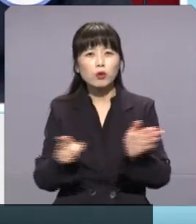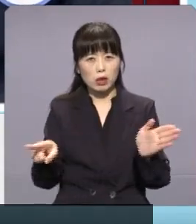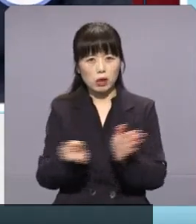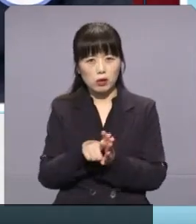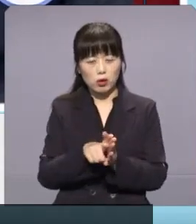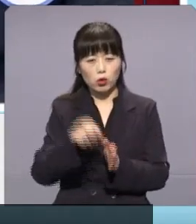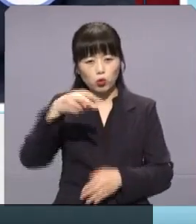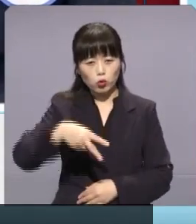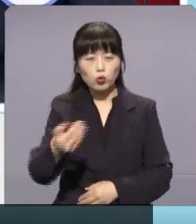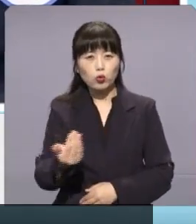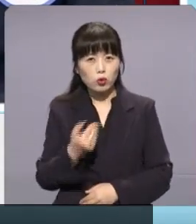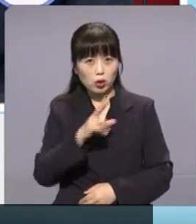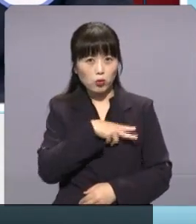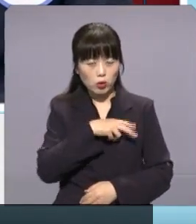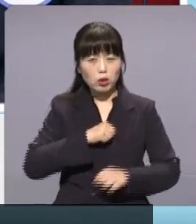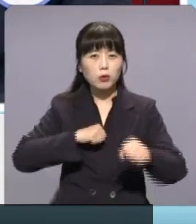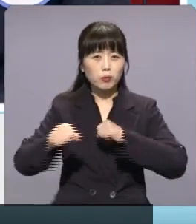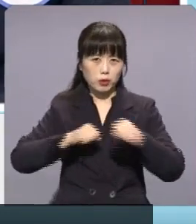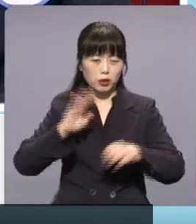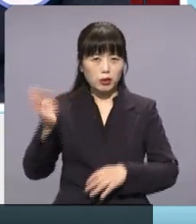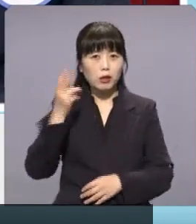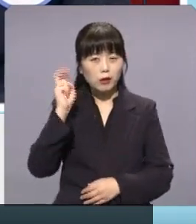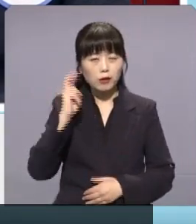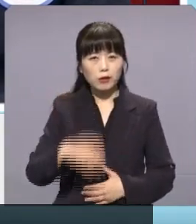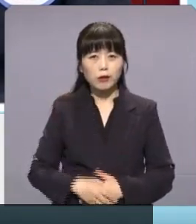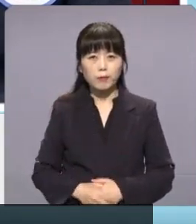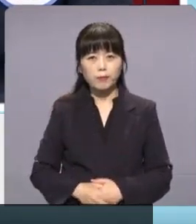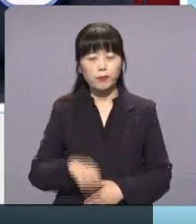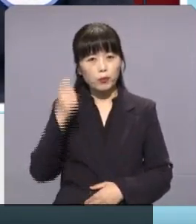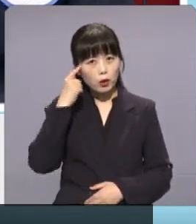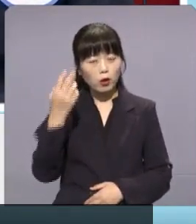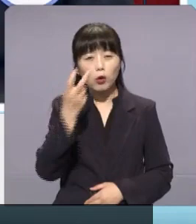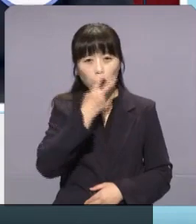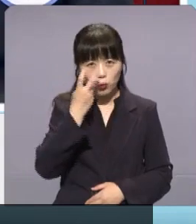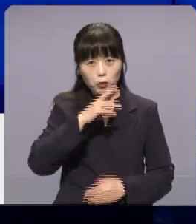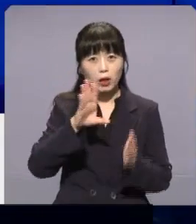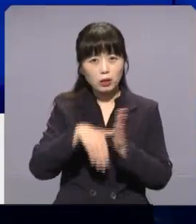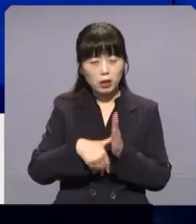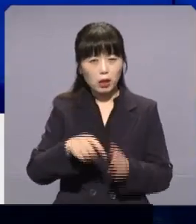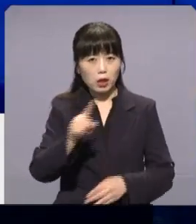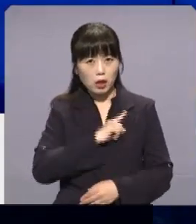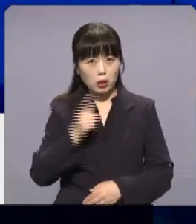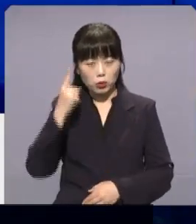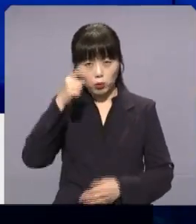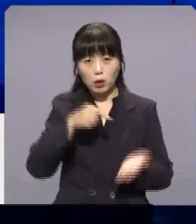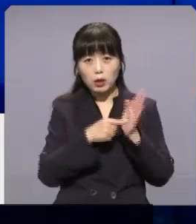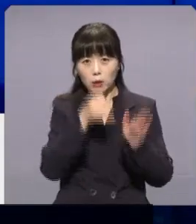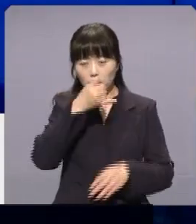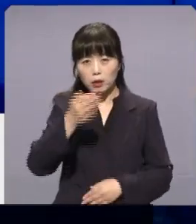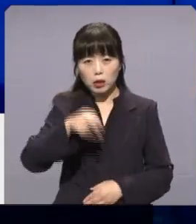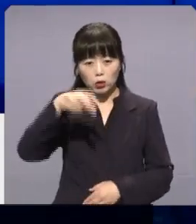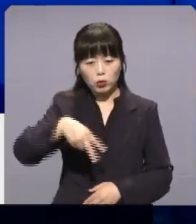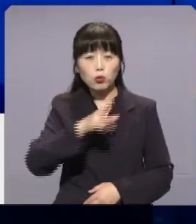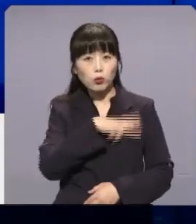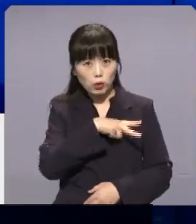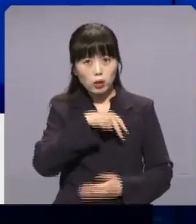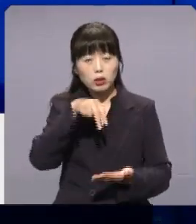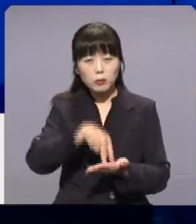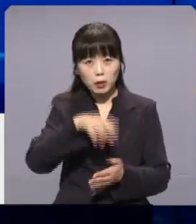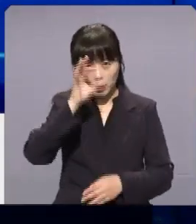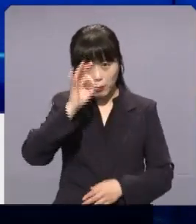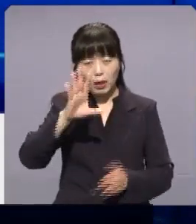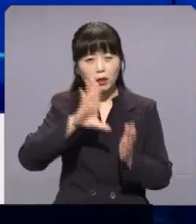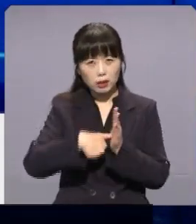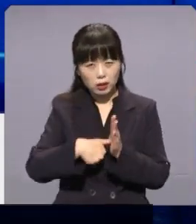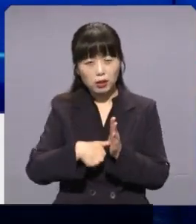전 의원이 뭔가 움직일 거라고 저는 생각합니다. 예, 어쨌든 지금 여론조사에서는 지금 가장 높게 나왔는데 유승민 전 의원 입장에서도